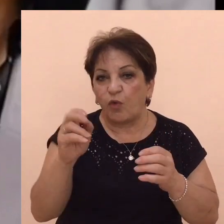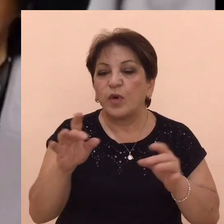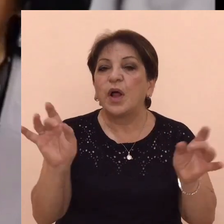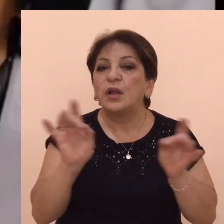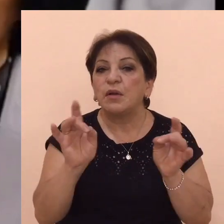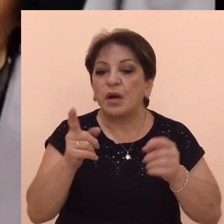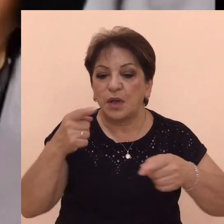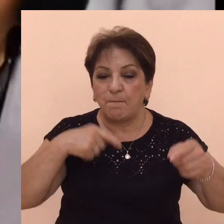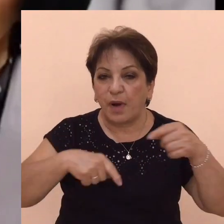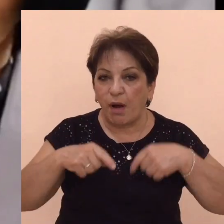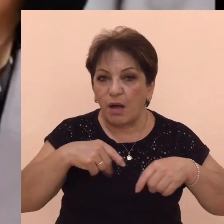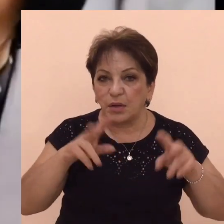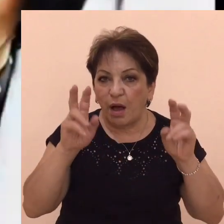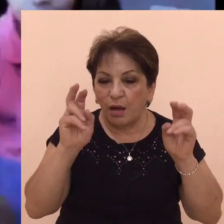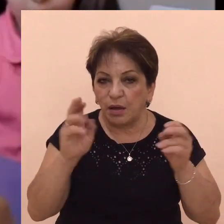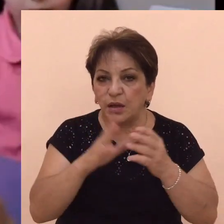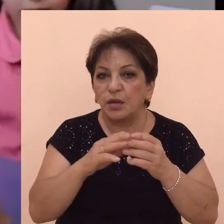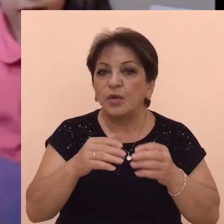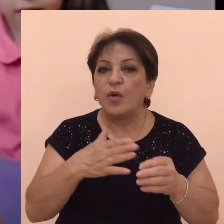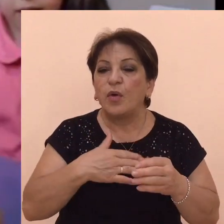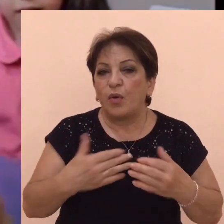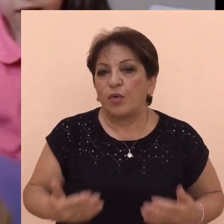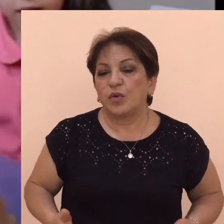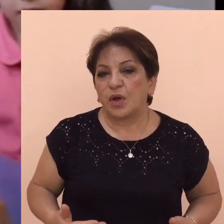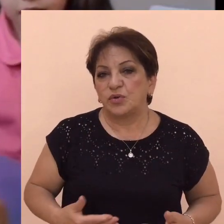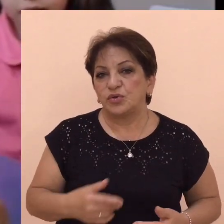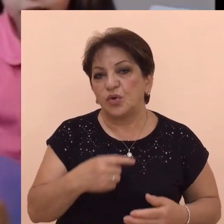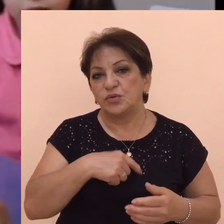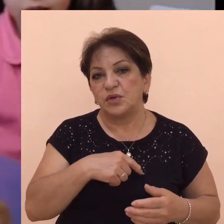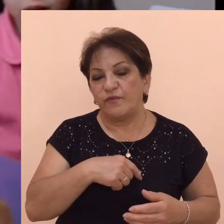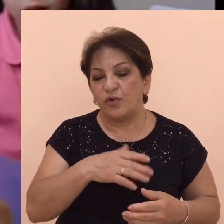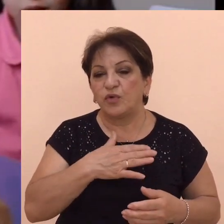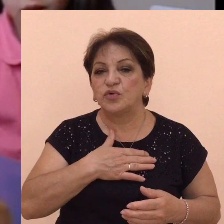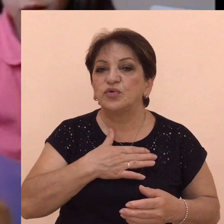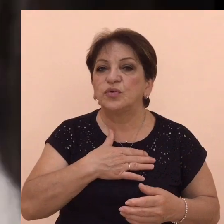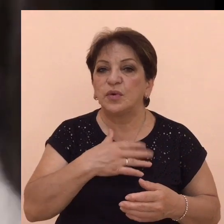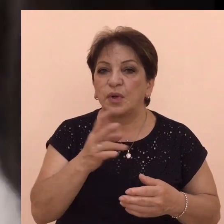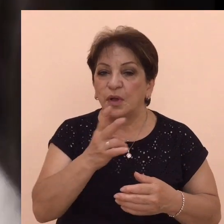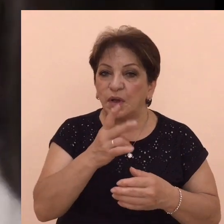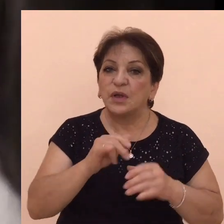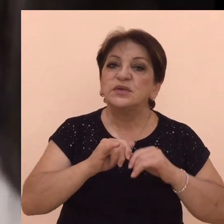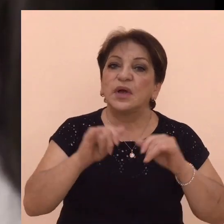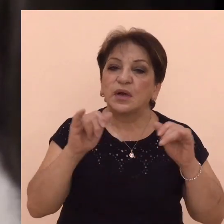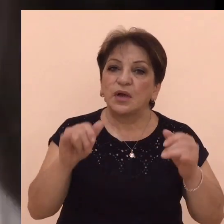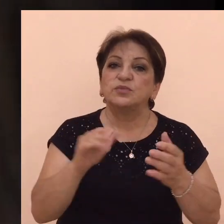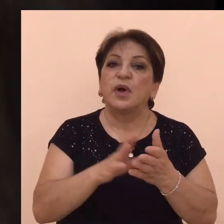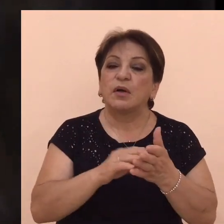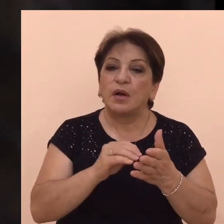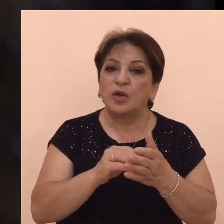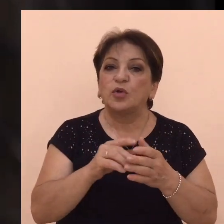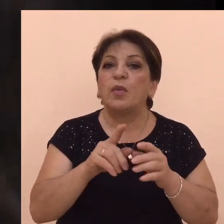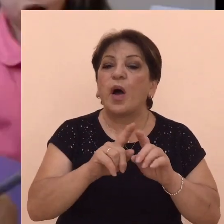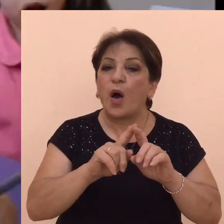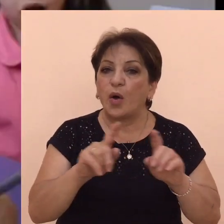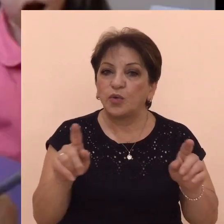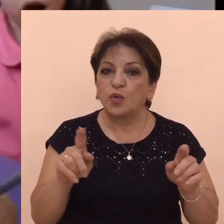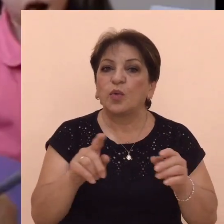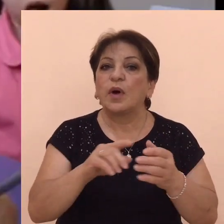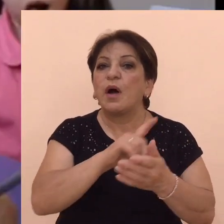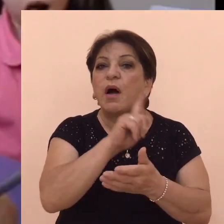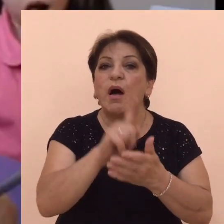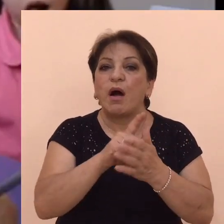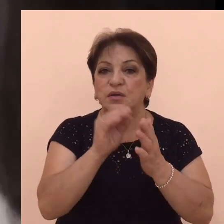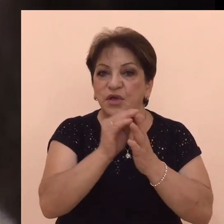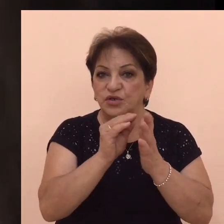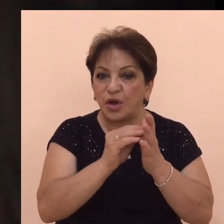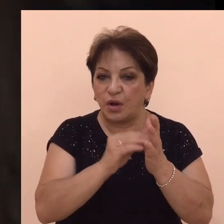և հոգեսոցիալական զարգացումը։ Երեխայի հոգեսոցիալական զարգացման գնահատումը կատարվում է հատուկ հարցաշարի օգնությամբ,